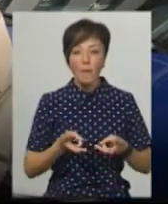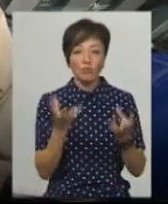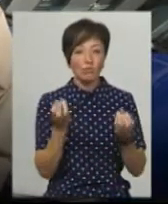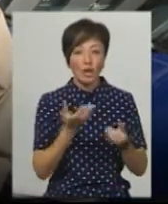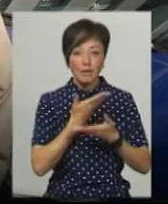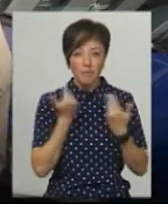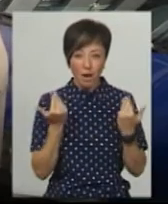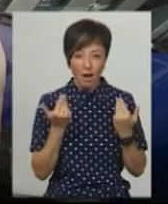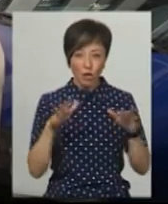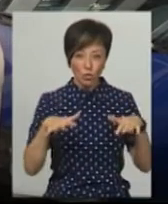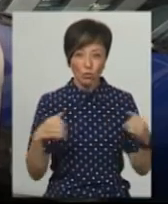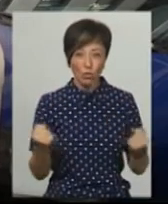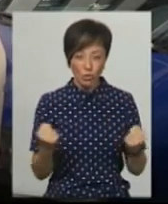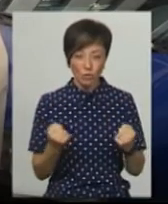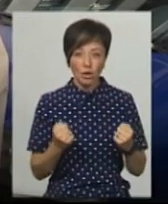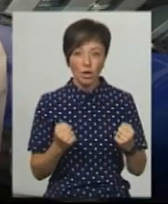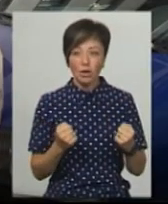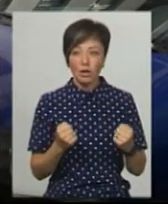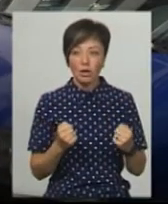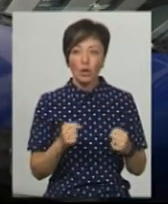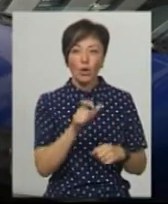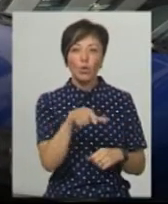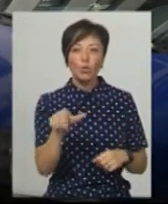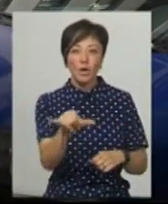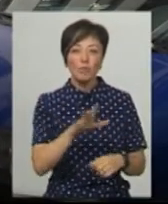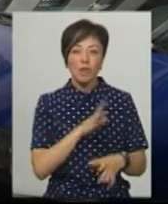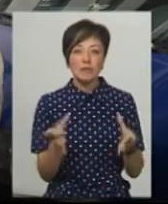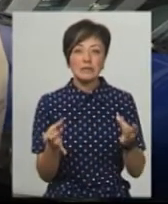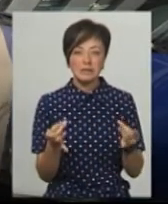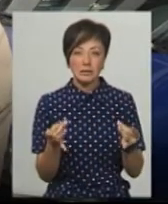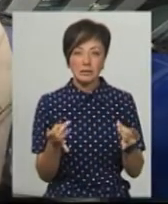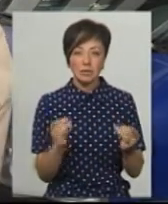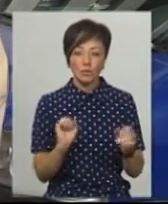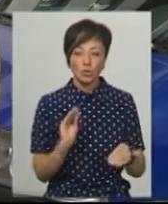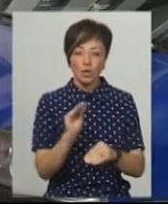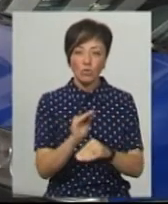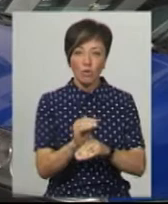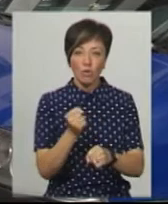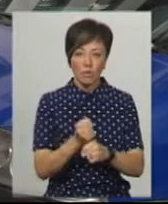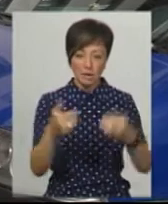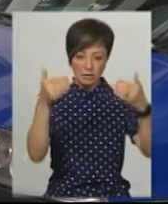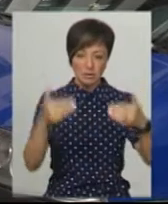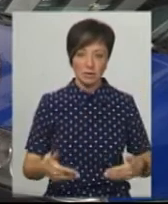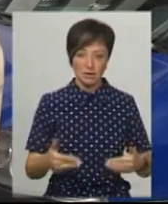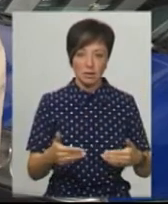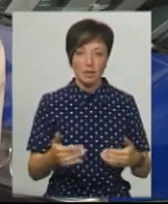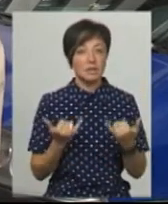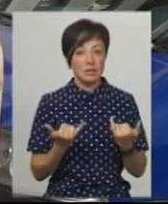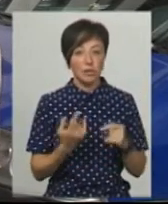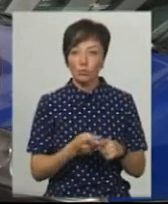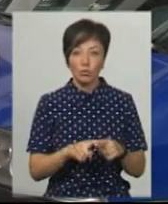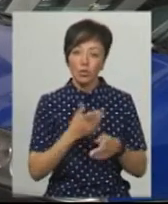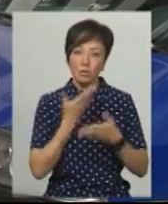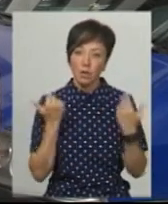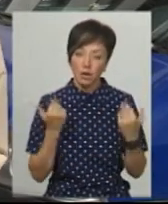немає, дощі йдуть і холодно, у людей колись була сирість. Навіть робили додаткові стіни собі вводили. Зараз цього